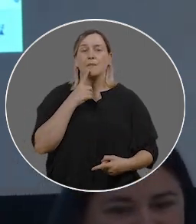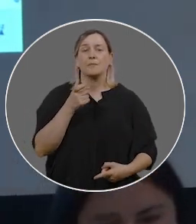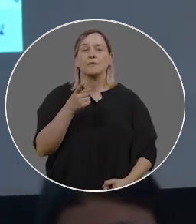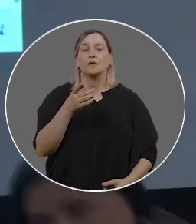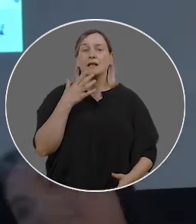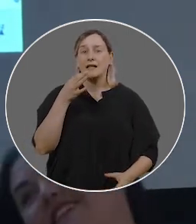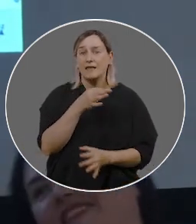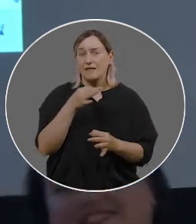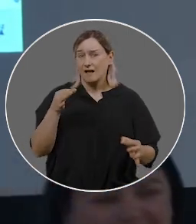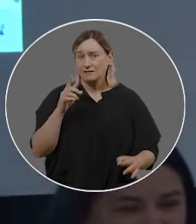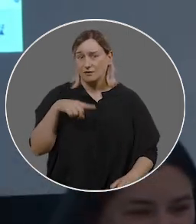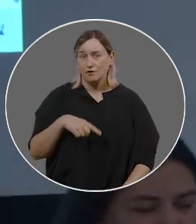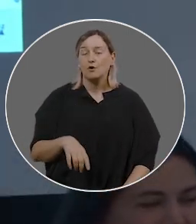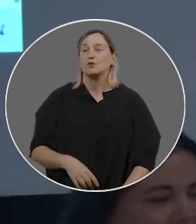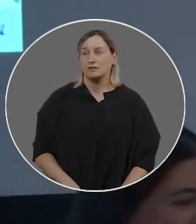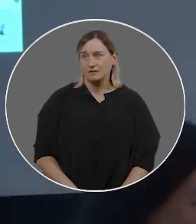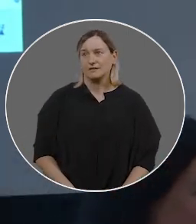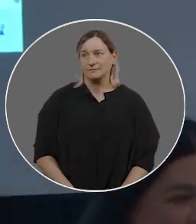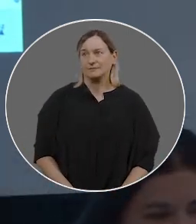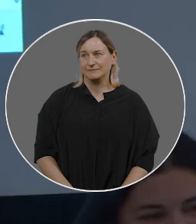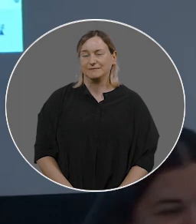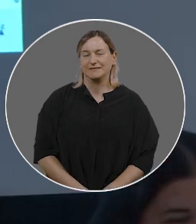oi? Sí. I llavors...